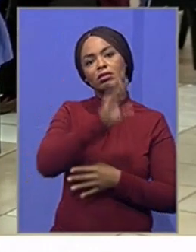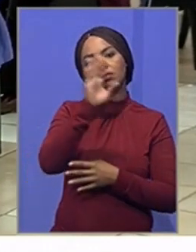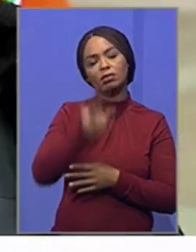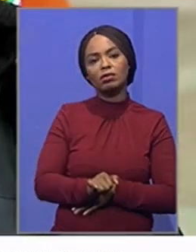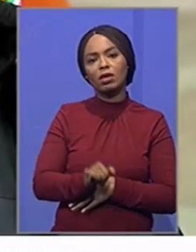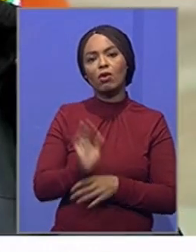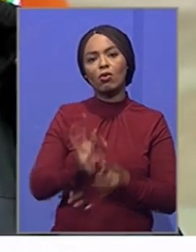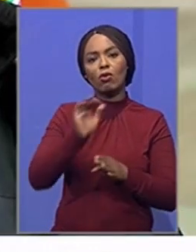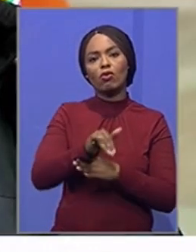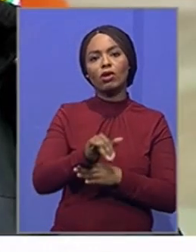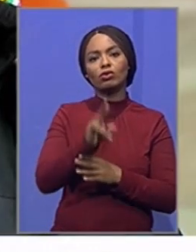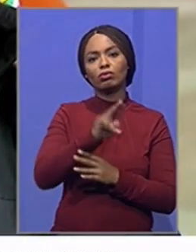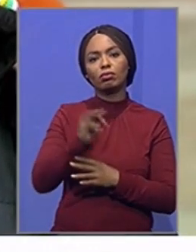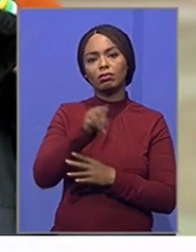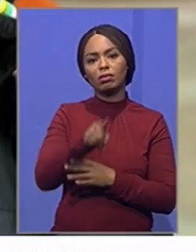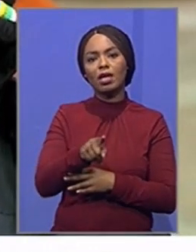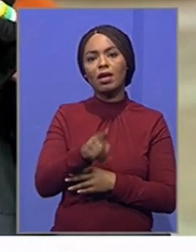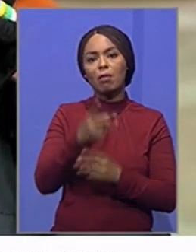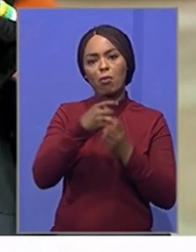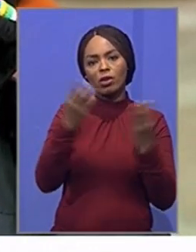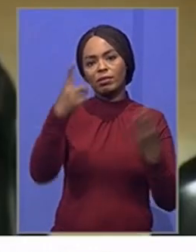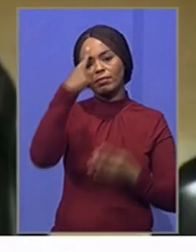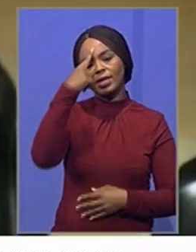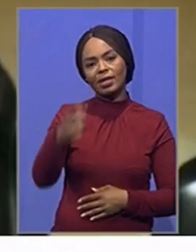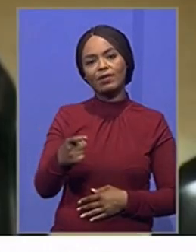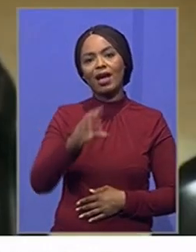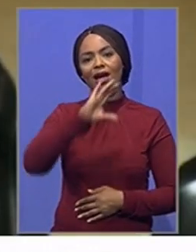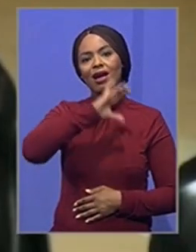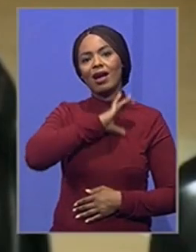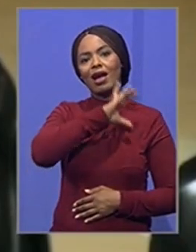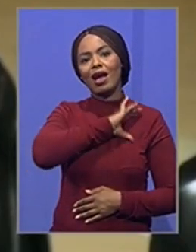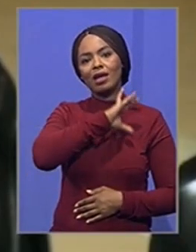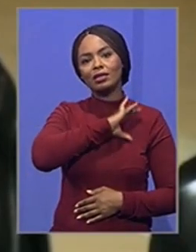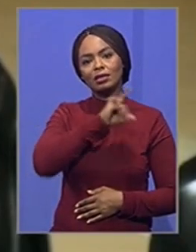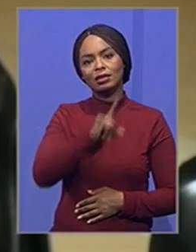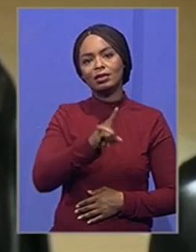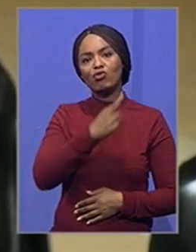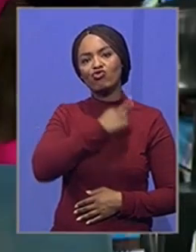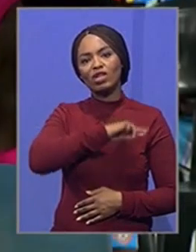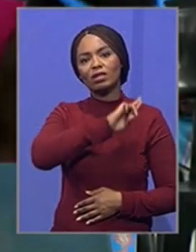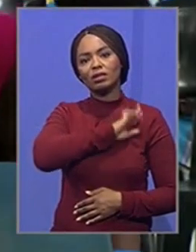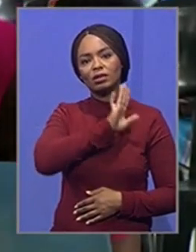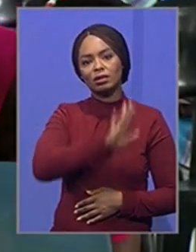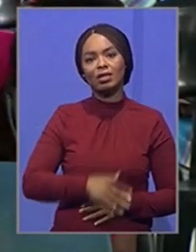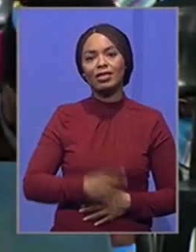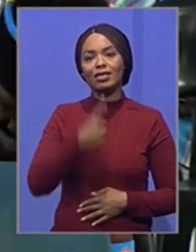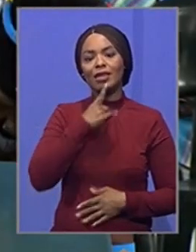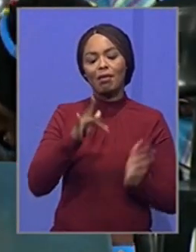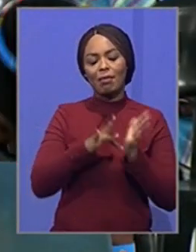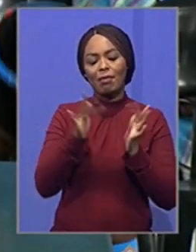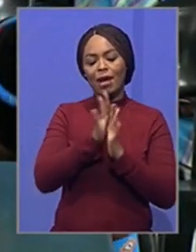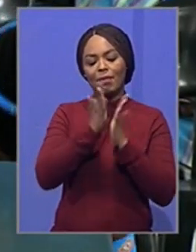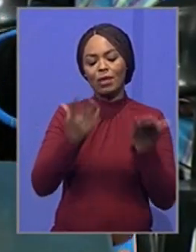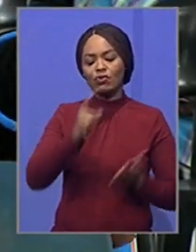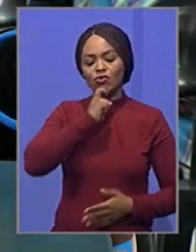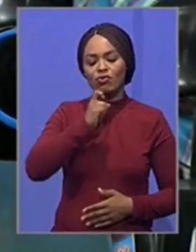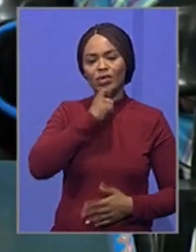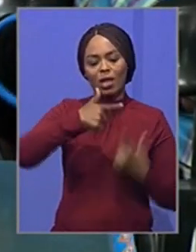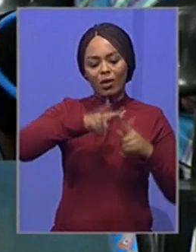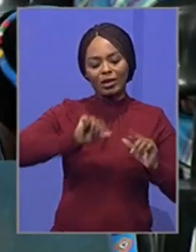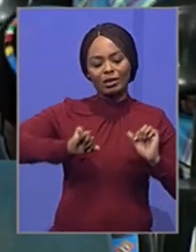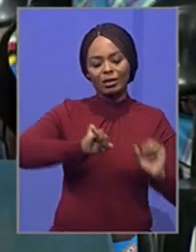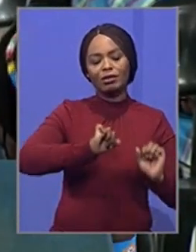Bontši bja bona bo dumela go tumelo ya Sekeresete. Ba dumela gore go ngwalwa ga Bibele ka polelo ya Khilobedu ke kgato ya maleba go mmušo gore o